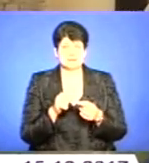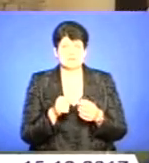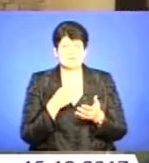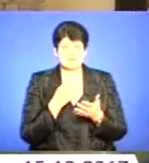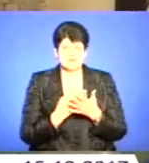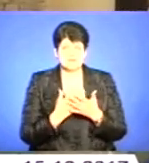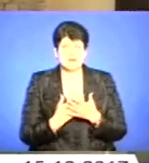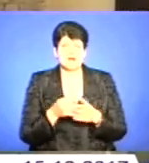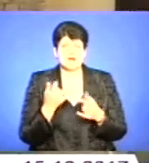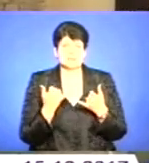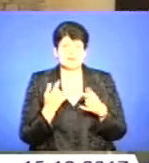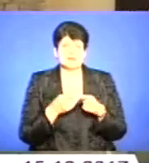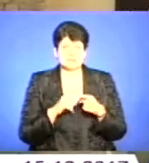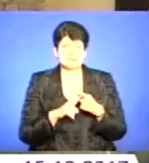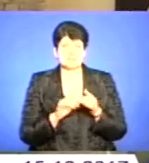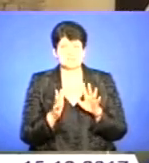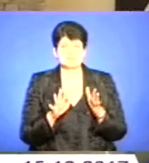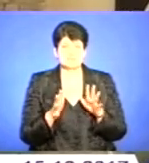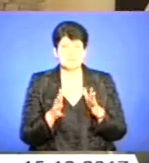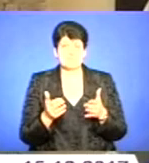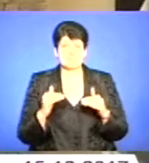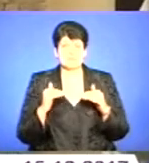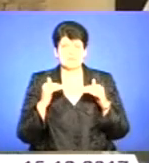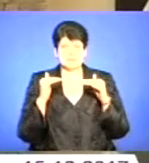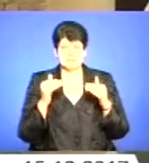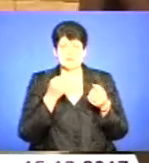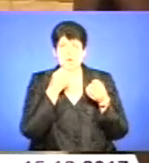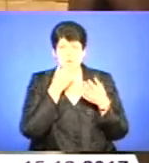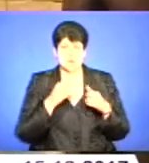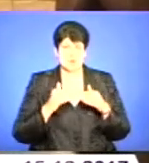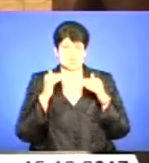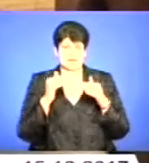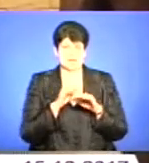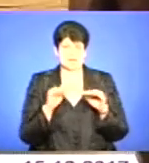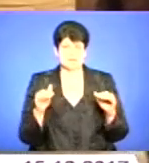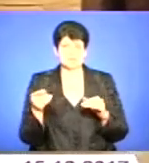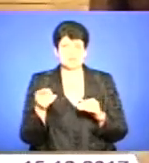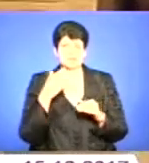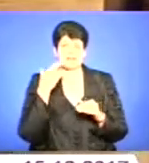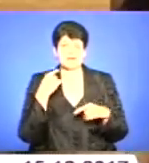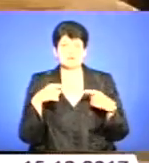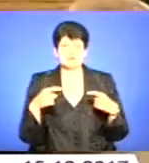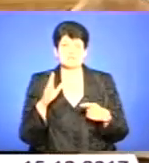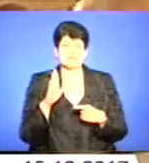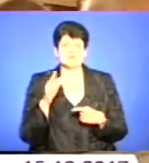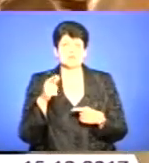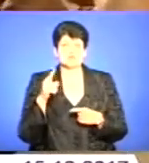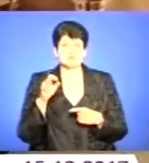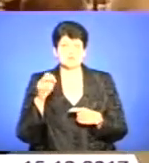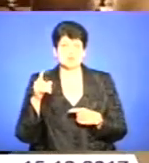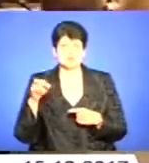це більш-менш піднімається на досить хороший рівень. Тернопільська легкоатлетка Віра Зозуля цьогоріч